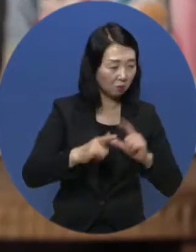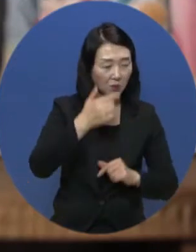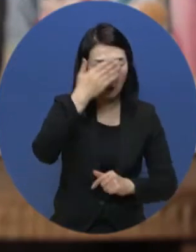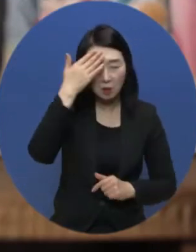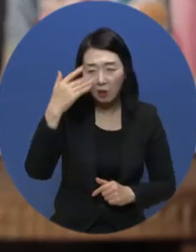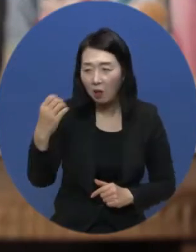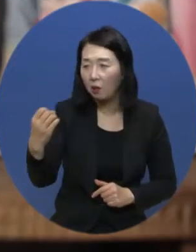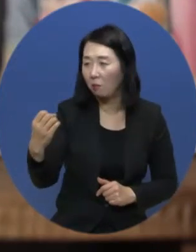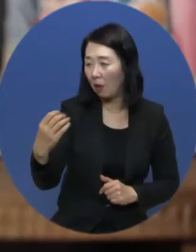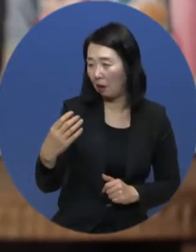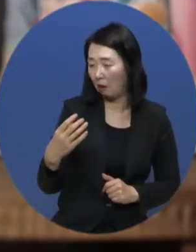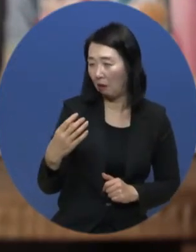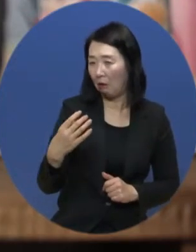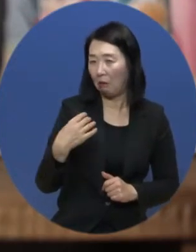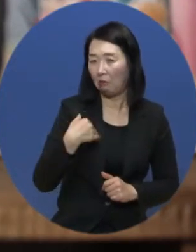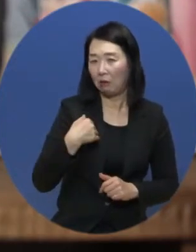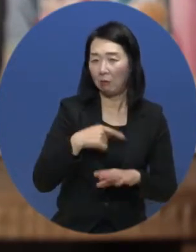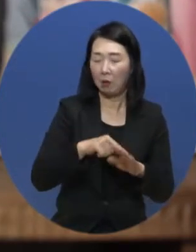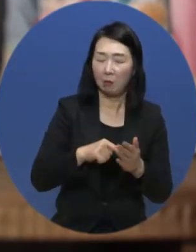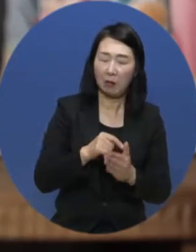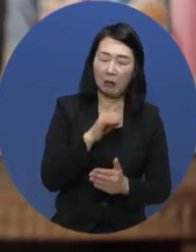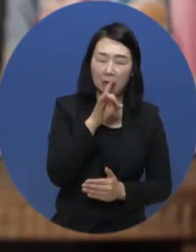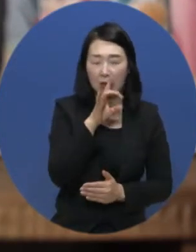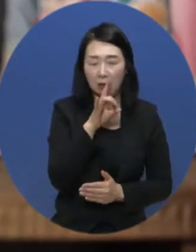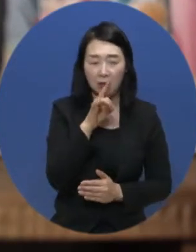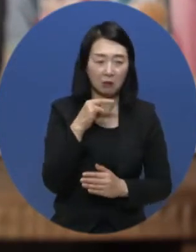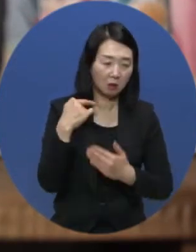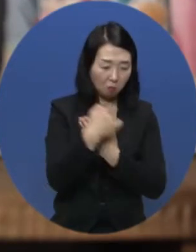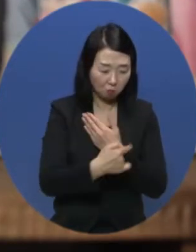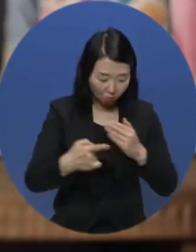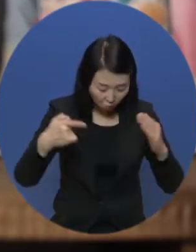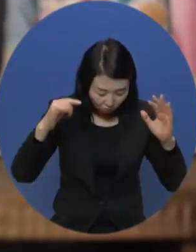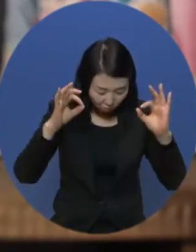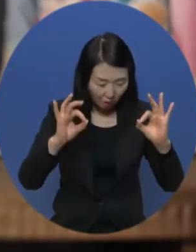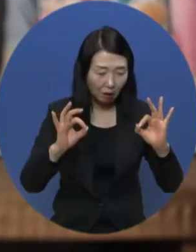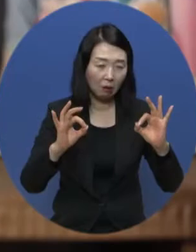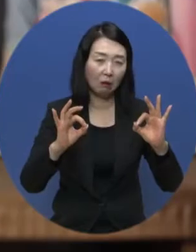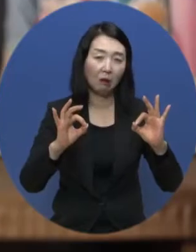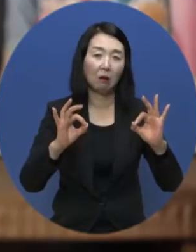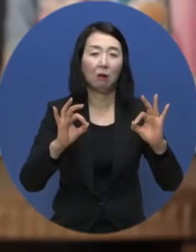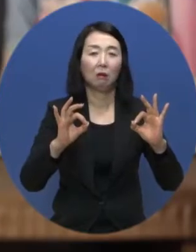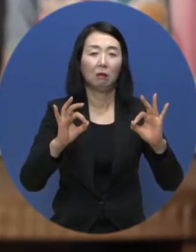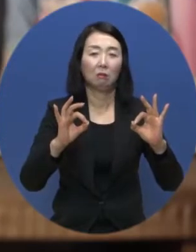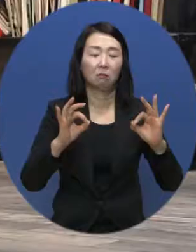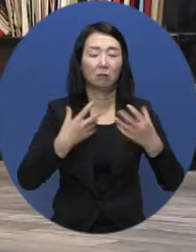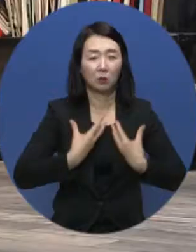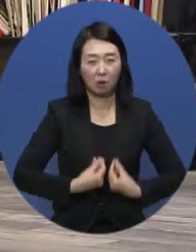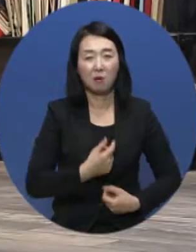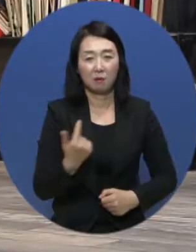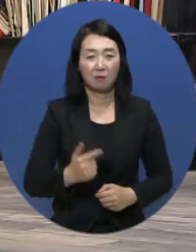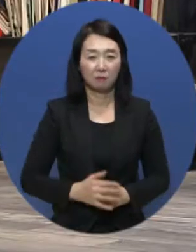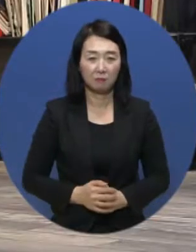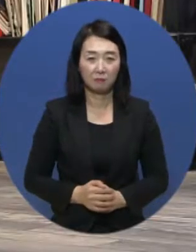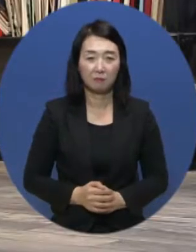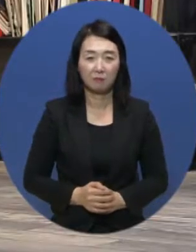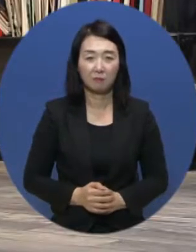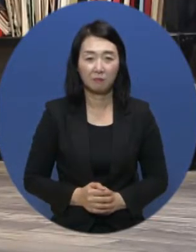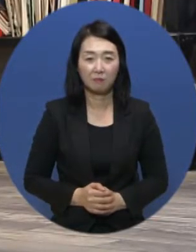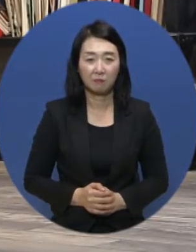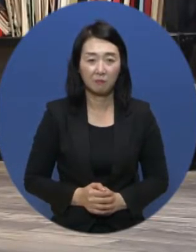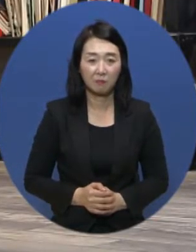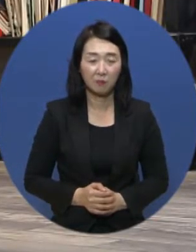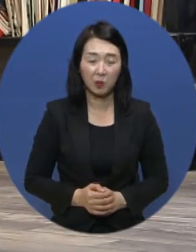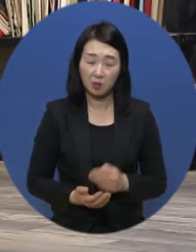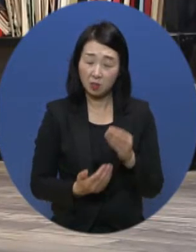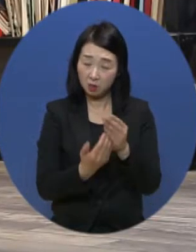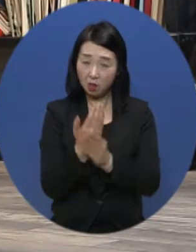절망적이지 않았나 그런 생각을 좀 해봅니다. 사고 나고 나서 한